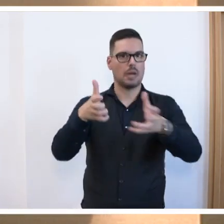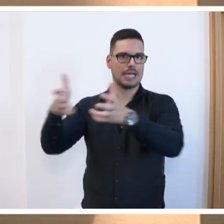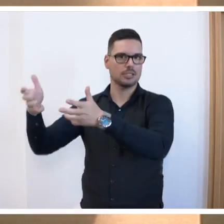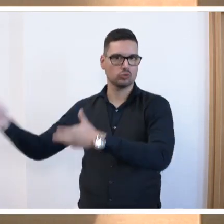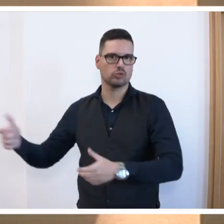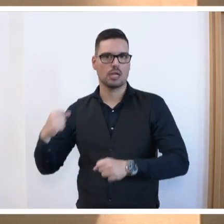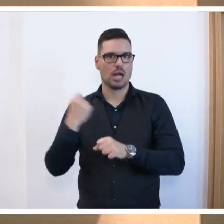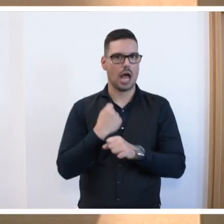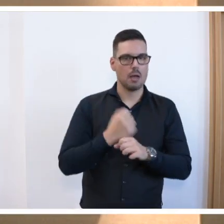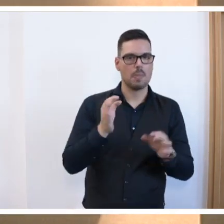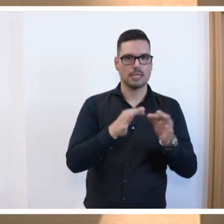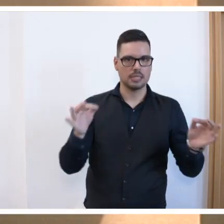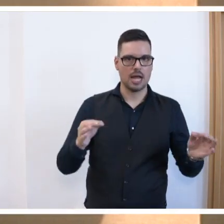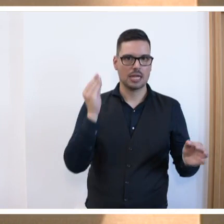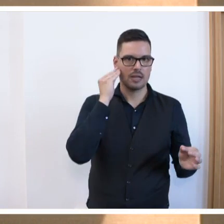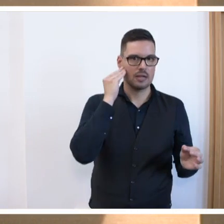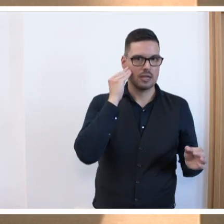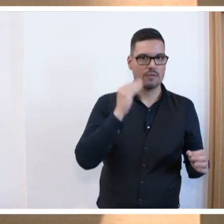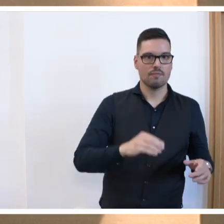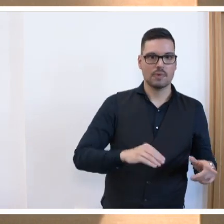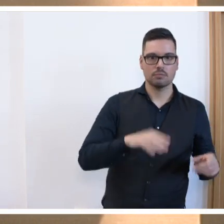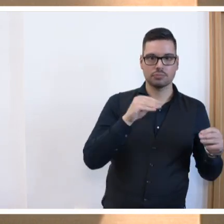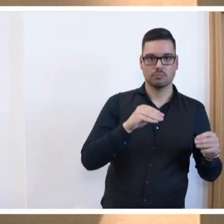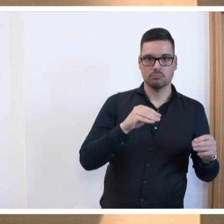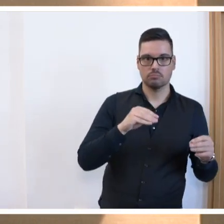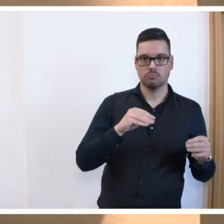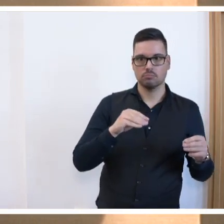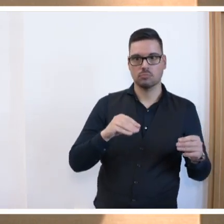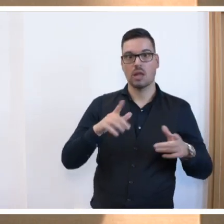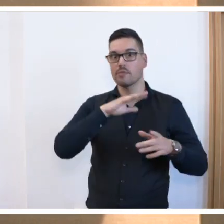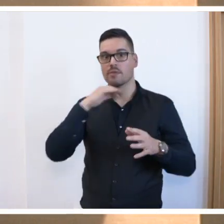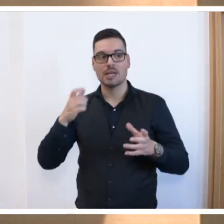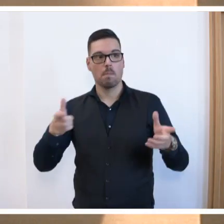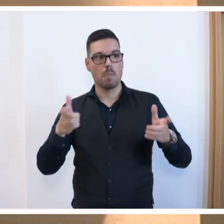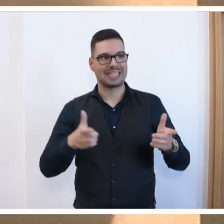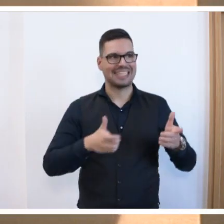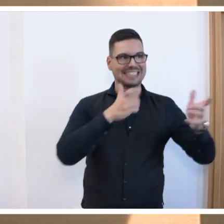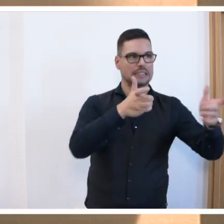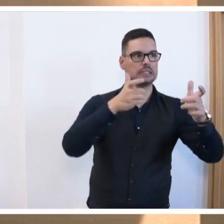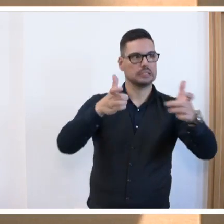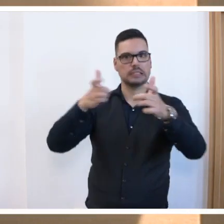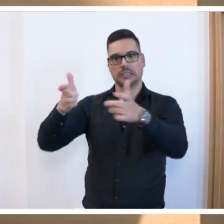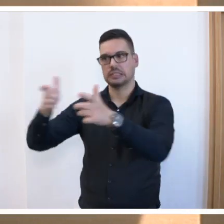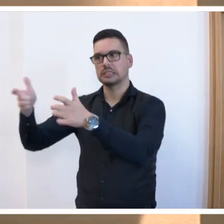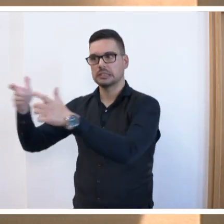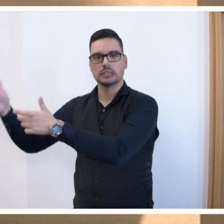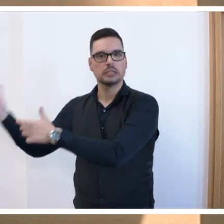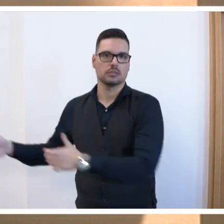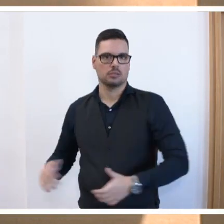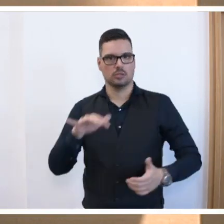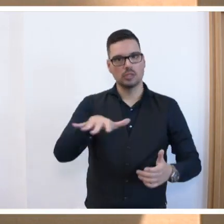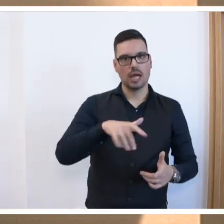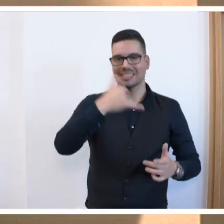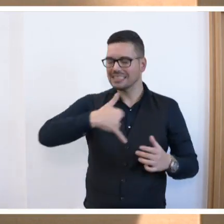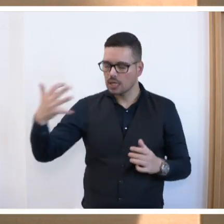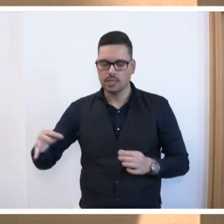wann deren Arbeitstag beginnt und wann endet, wie hoch mittlerweile die Anzahl an Paketen ist, die eine Zustellerin, ein Zusteller